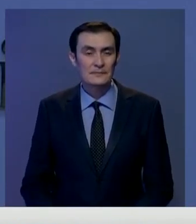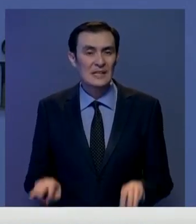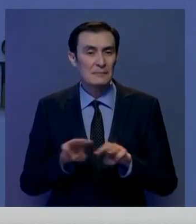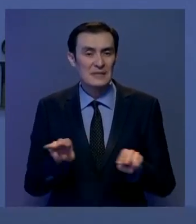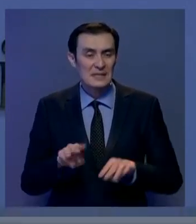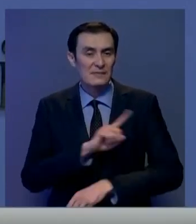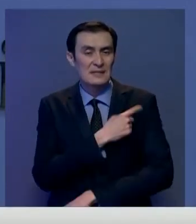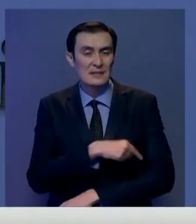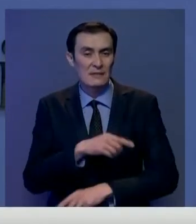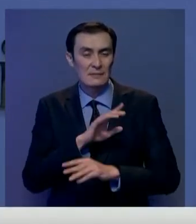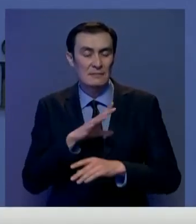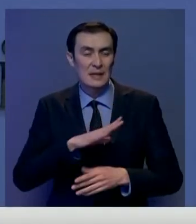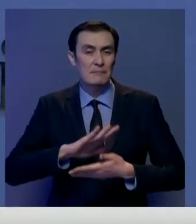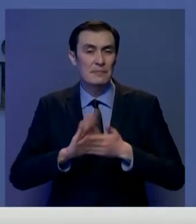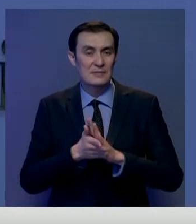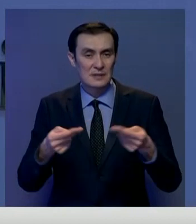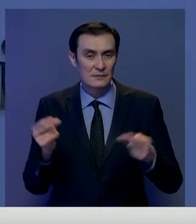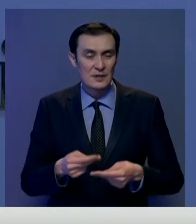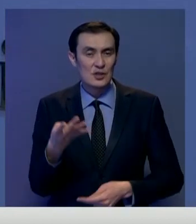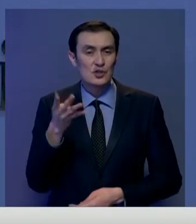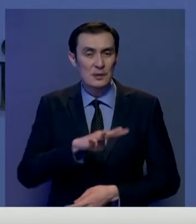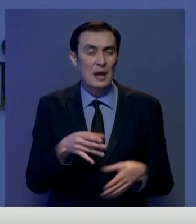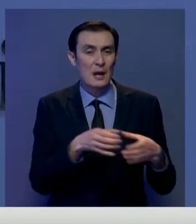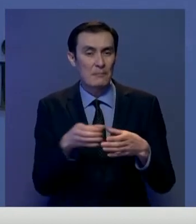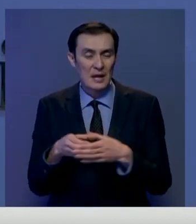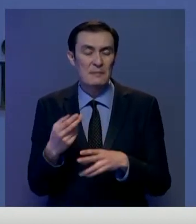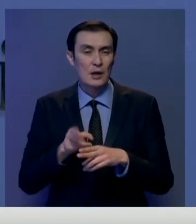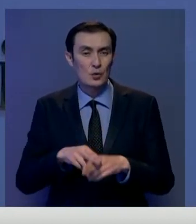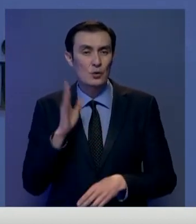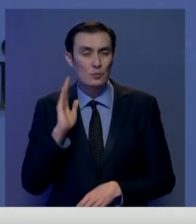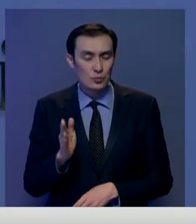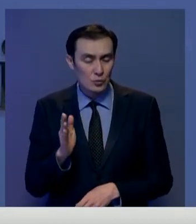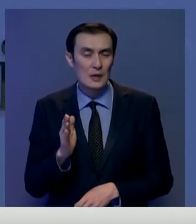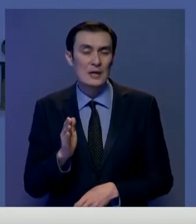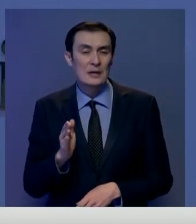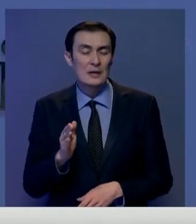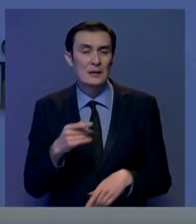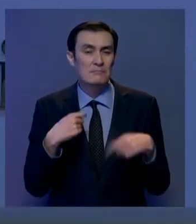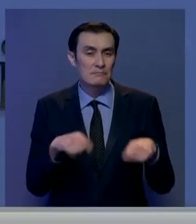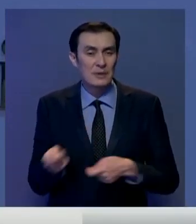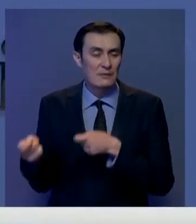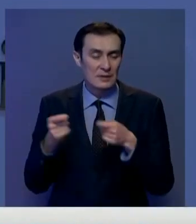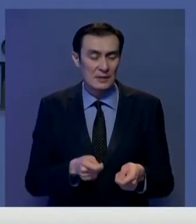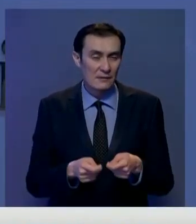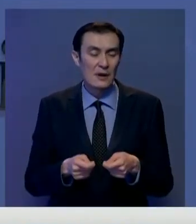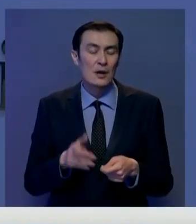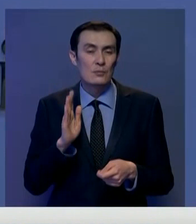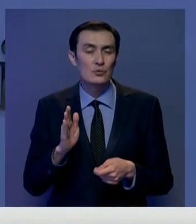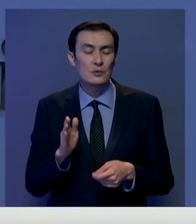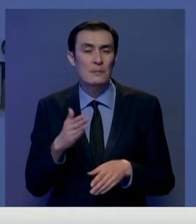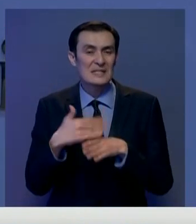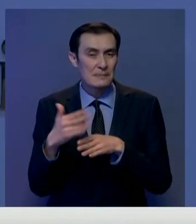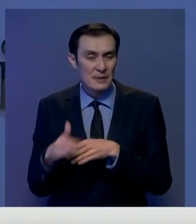Министерство здравоохранения подписало соглашение с 4 компаниями, которые будут непосредственно заниматься поставкой. Партии будут